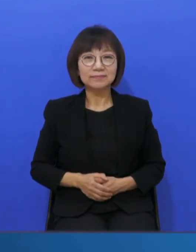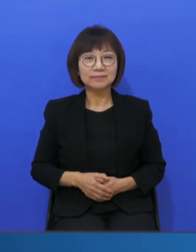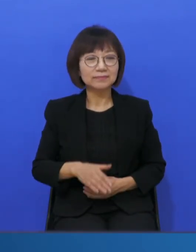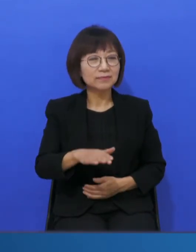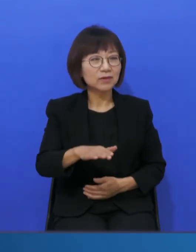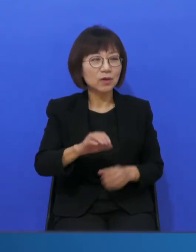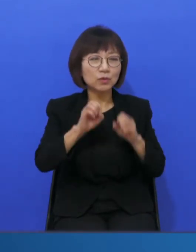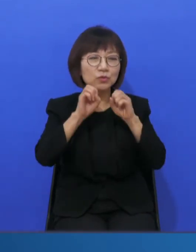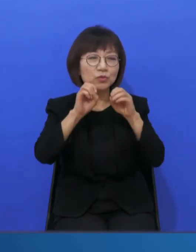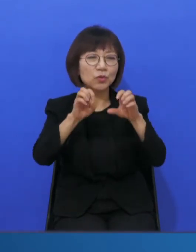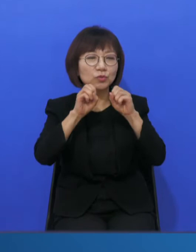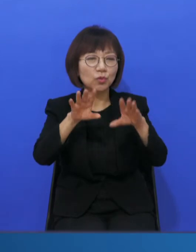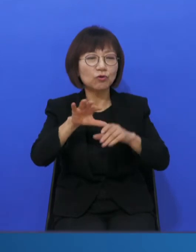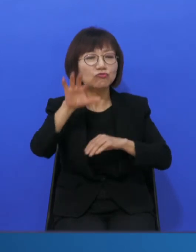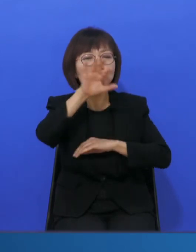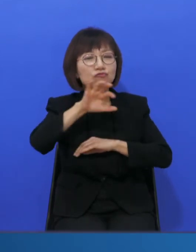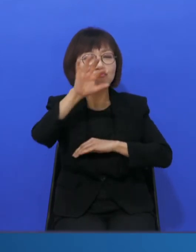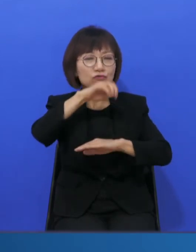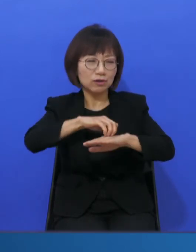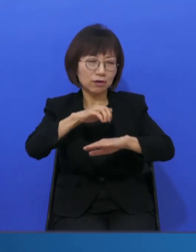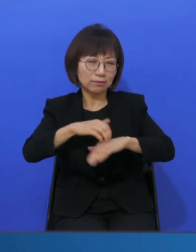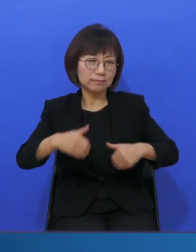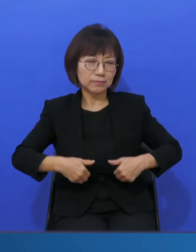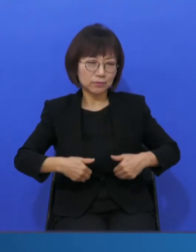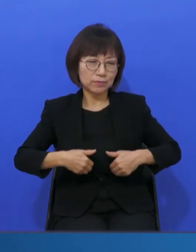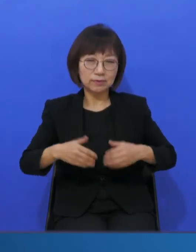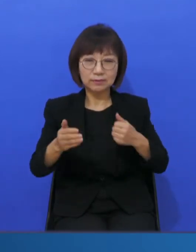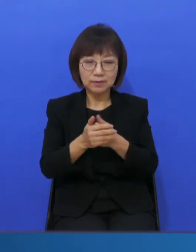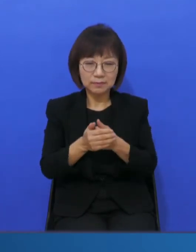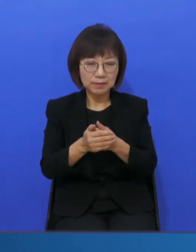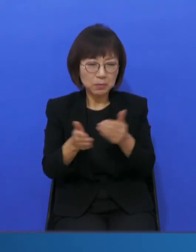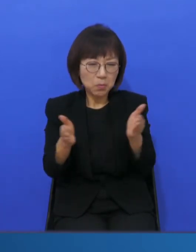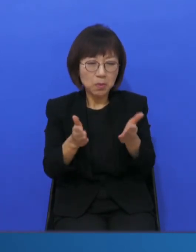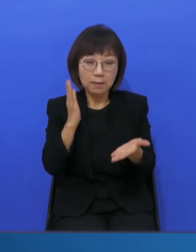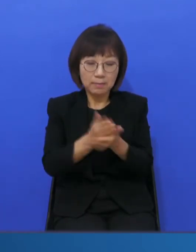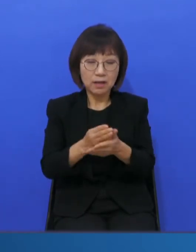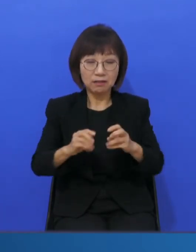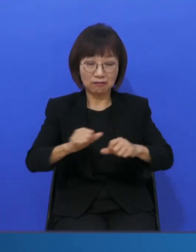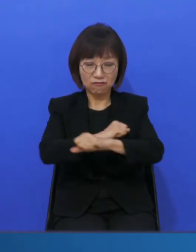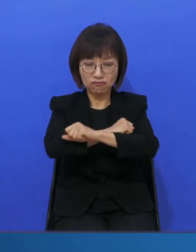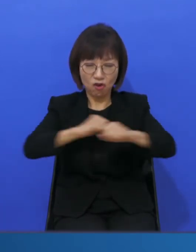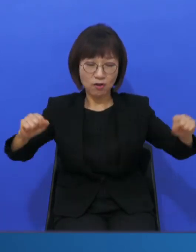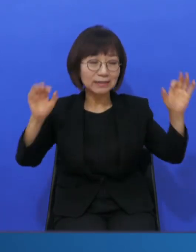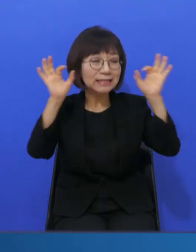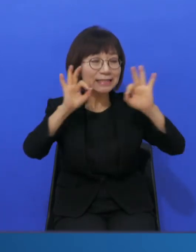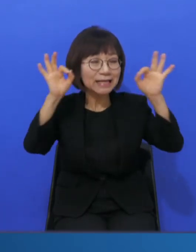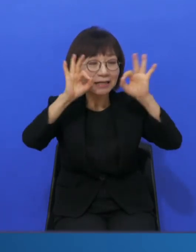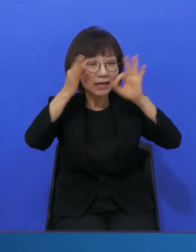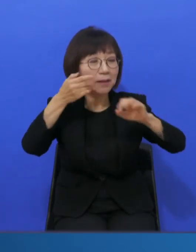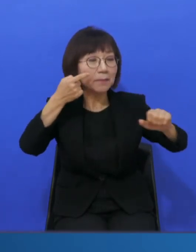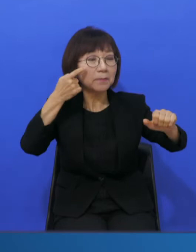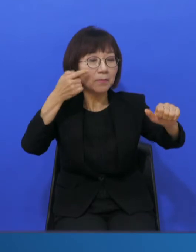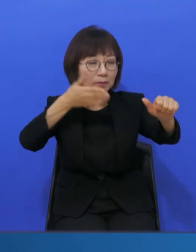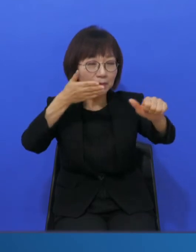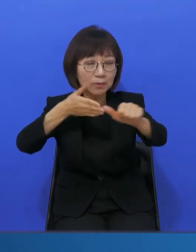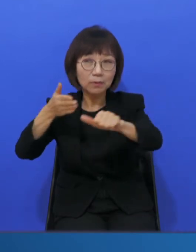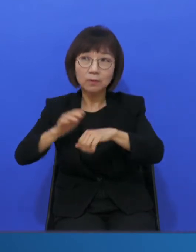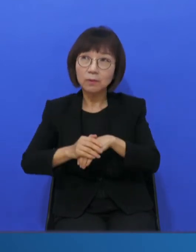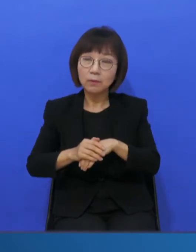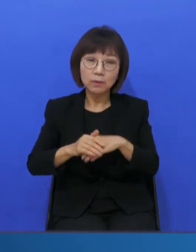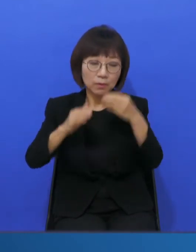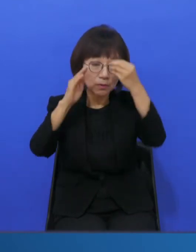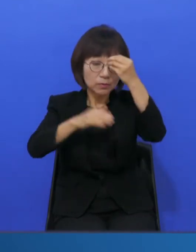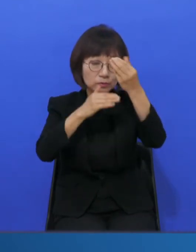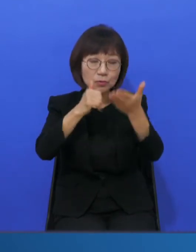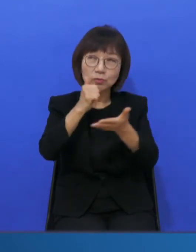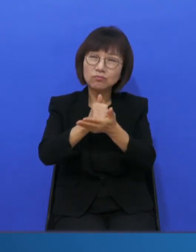전도 훈련을 시켜야 되니까 좀 큰 데를 찾아라. We need to have evangelism training. So let's look and find a bigger place. 교인들이 이해를 못하는 게 뭐냐?